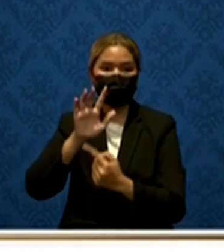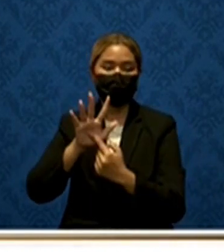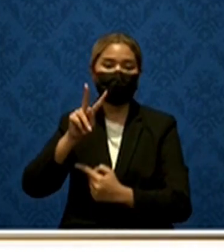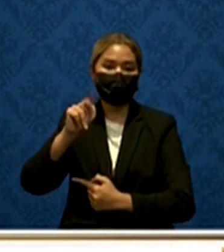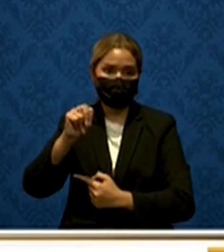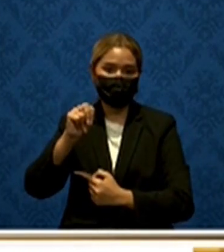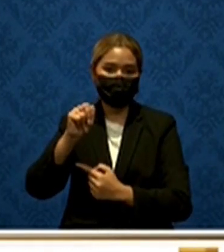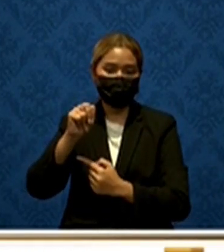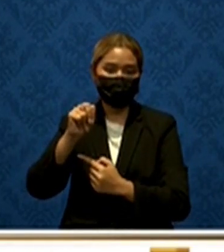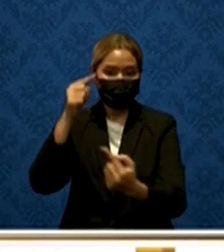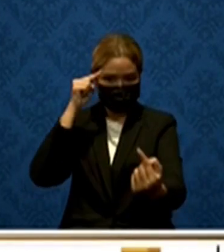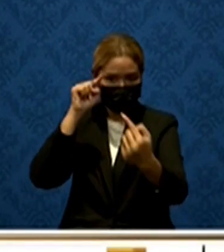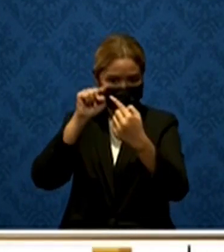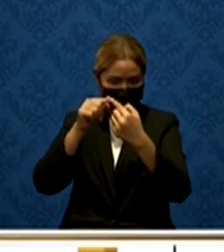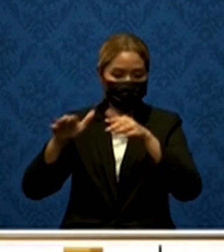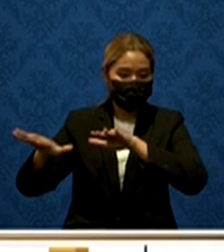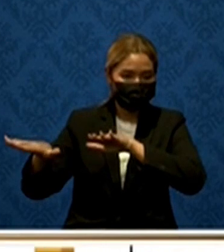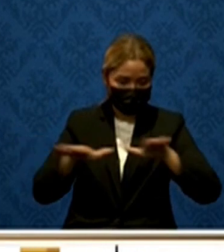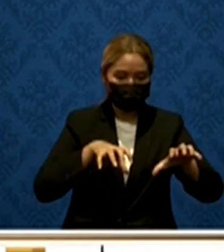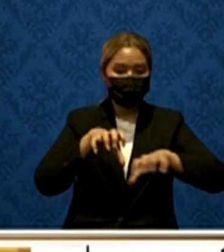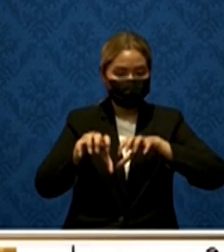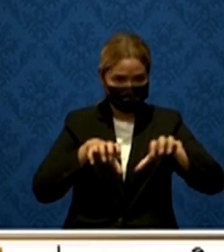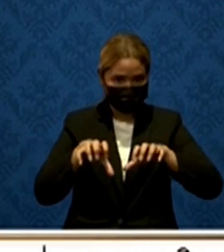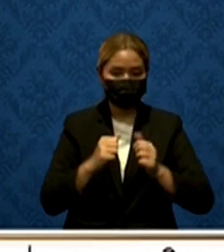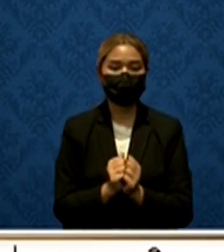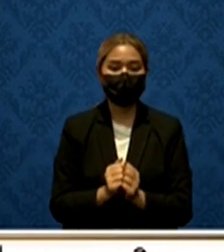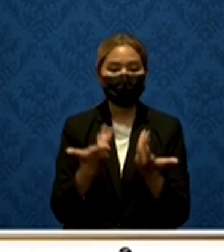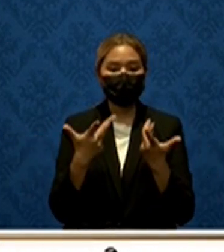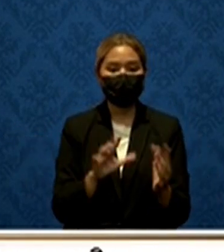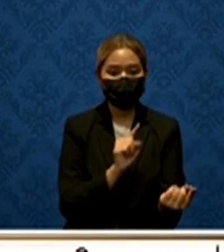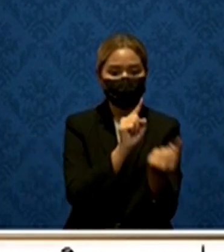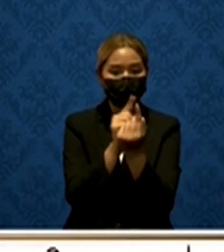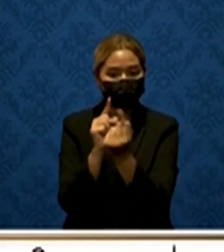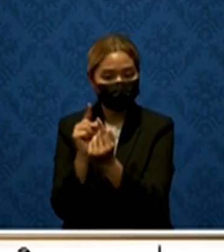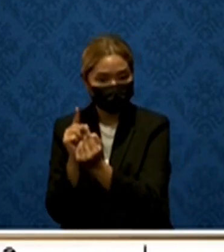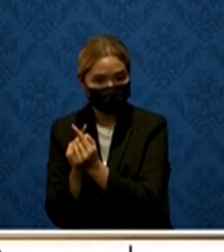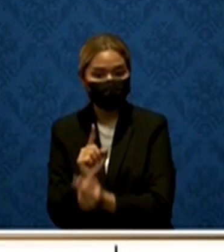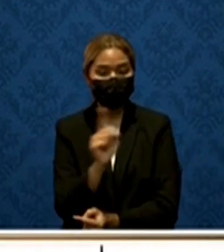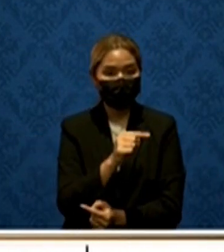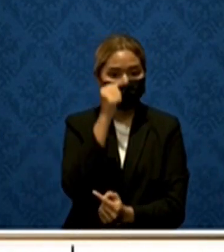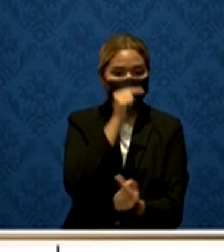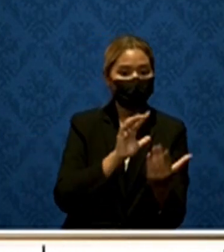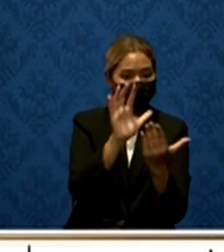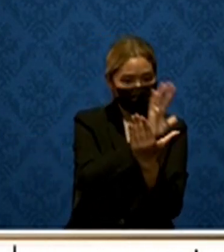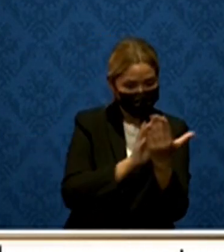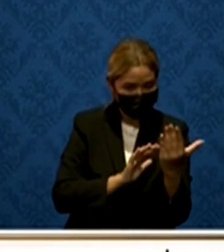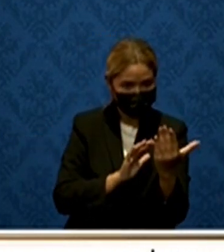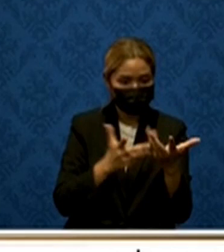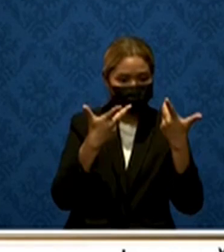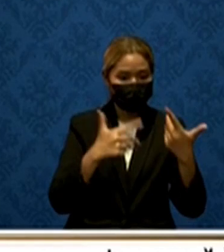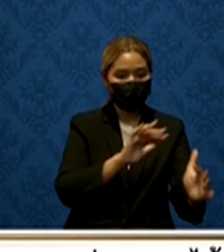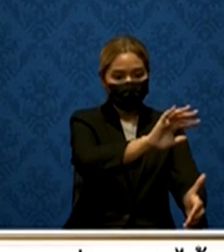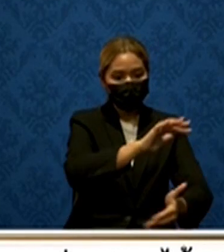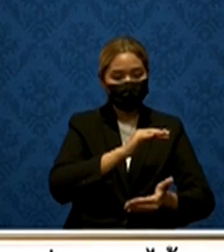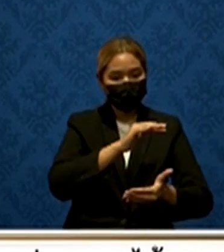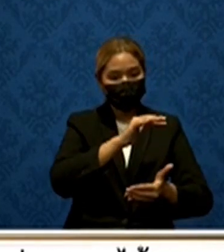ณเป้าหมายที่เตรียมไ้แล้วก็จะจัให้มีการพบปากกันระหว่างผู้ส่งออกปุ๋ย สาอุกกบผู้